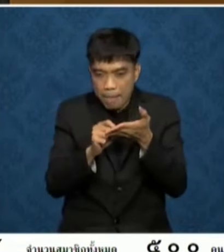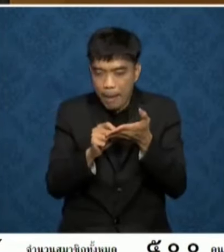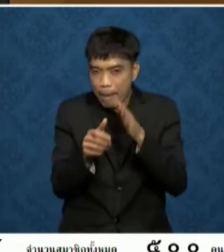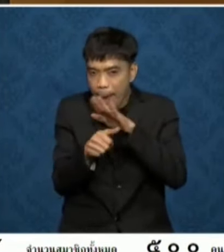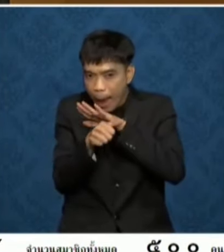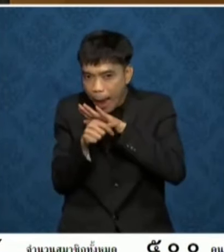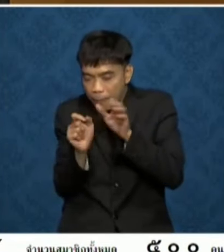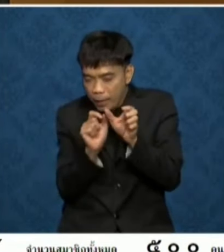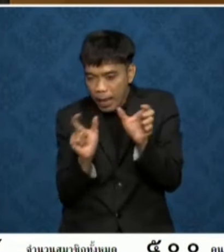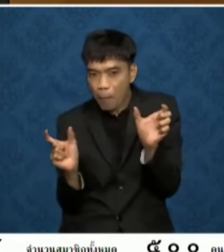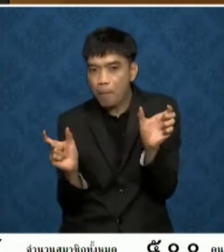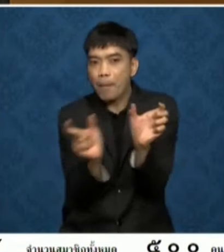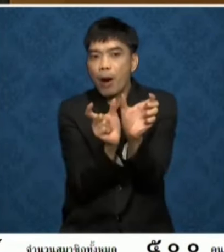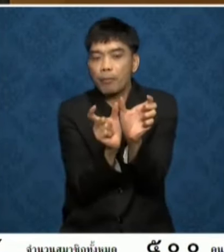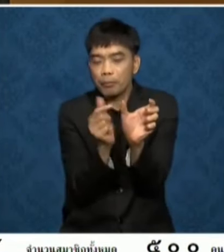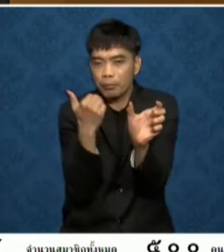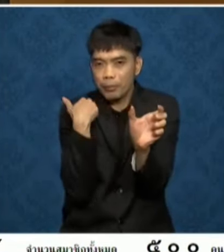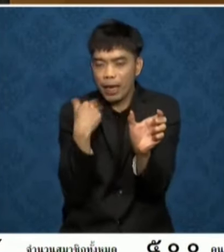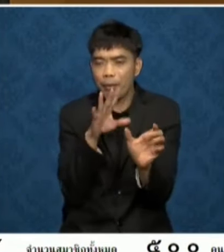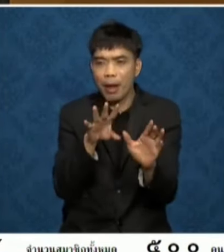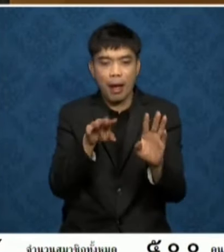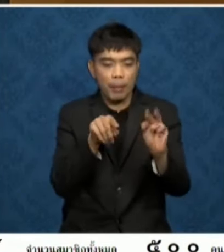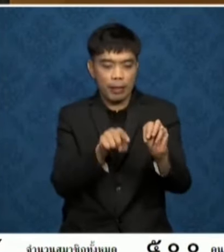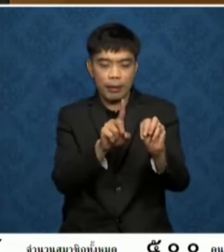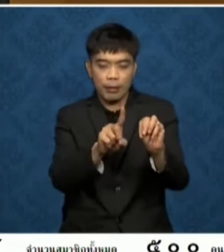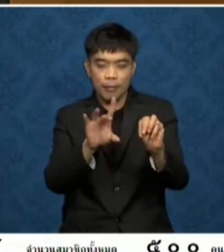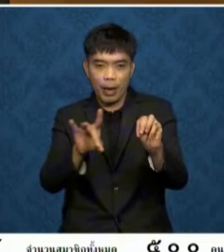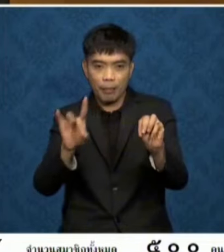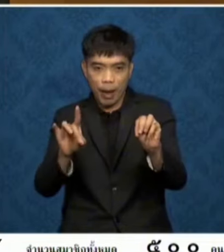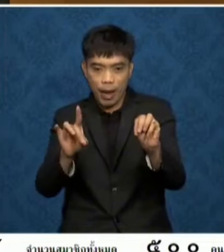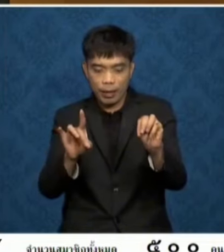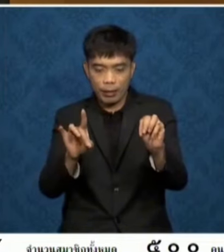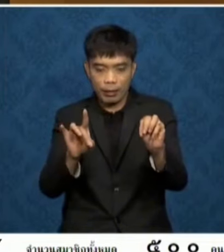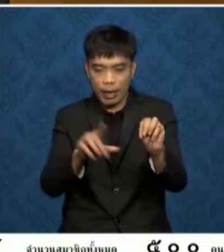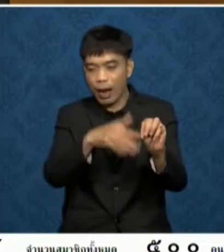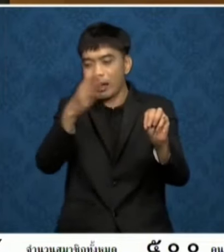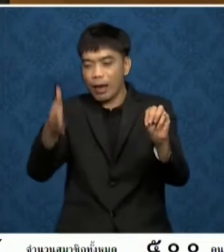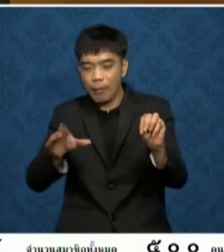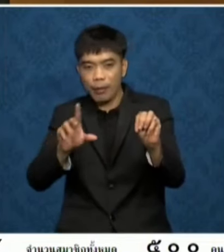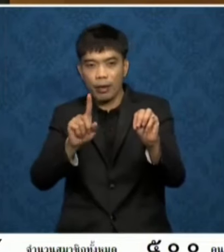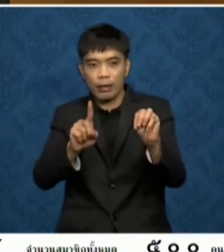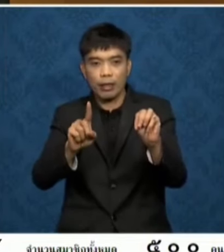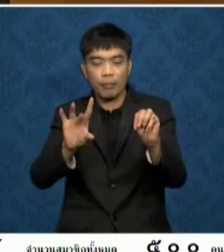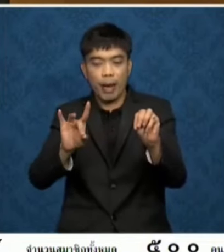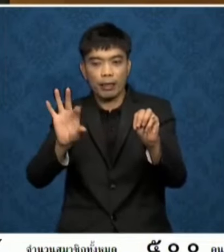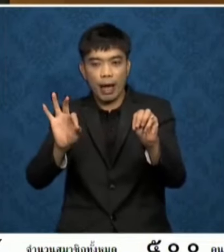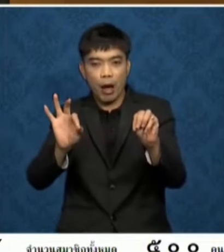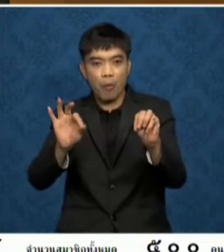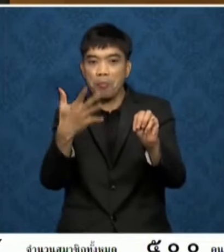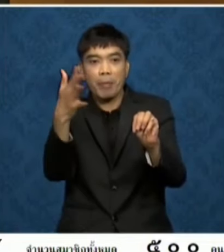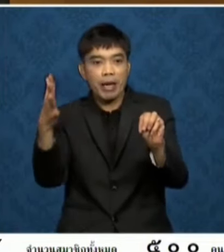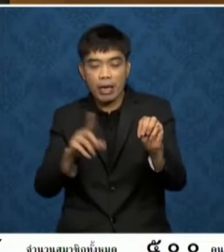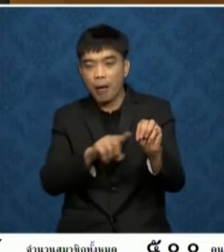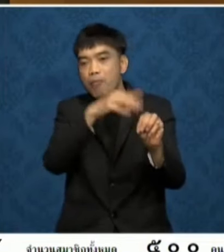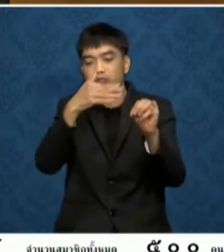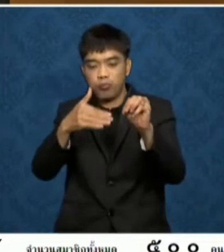วรรคท้ายบอกให้นำความในมาตรา188แล้วก็ข้าม189มาเป็น190เลยนะ